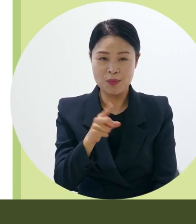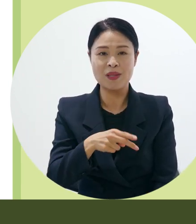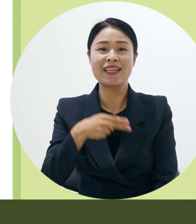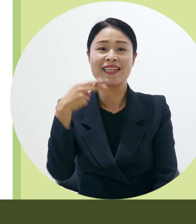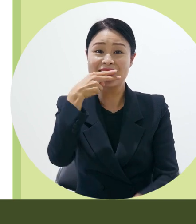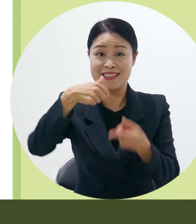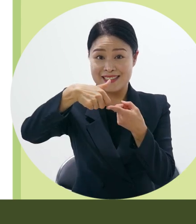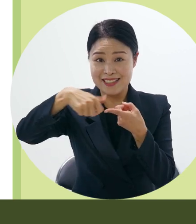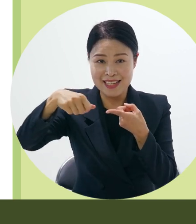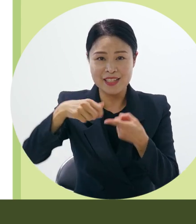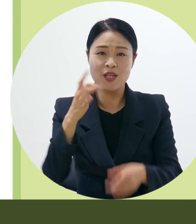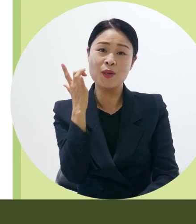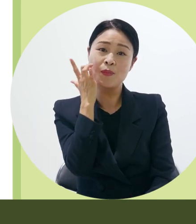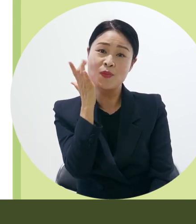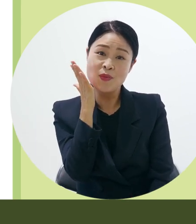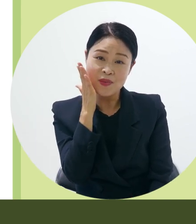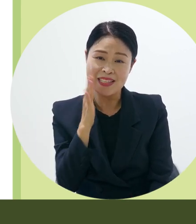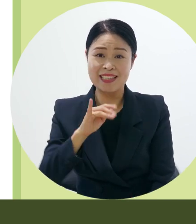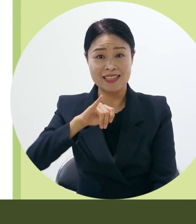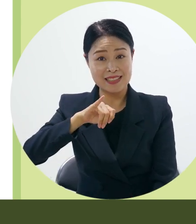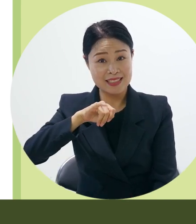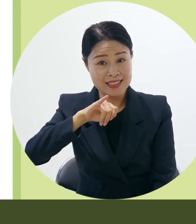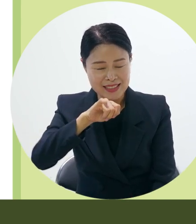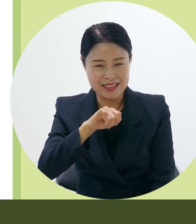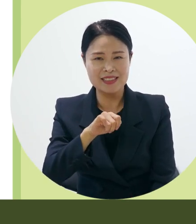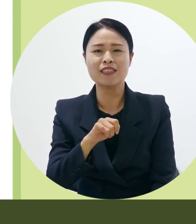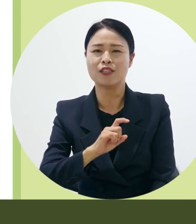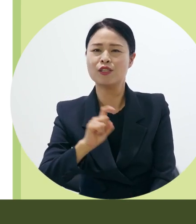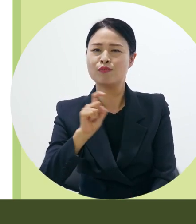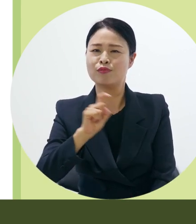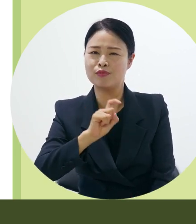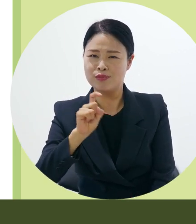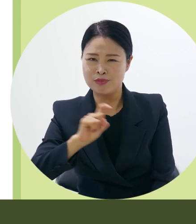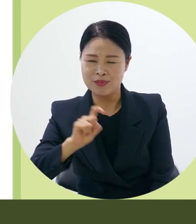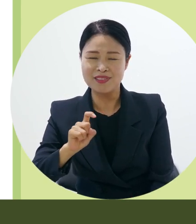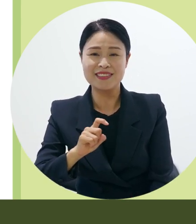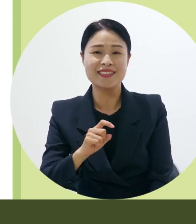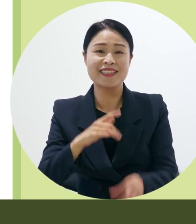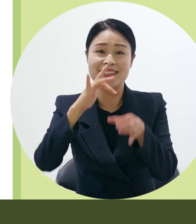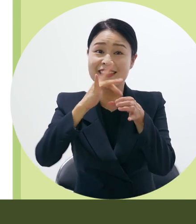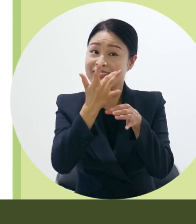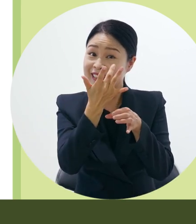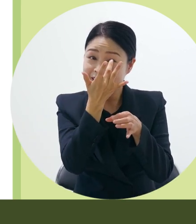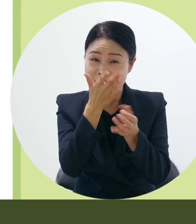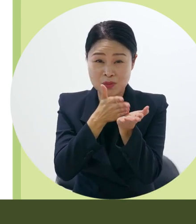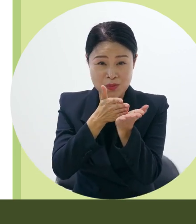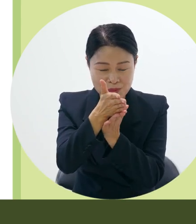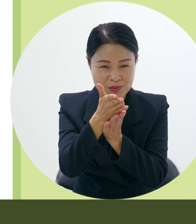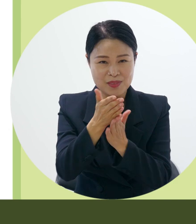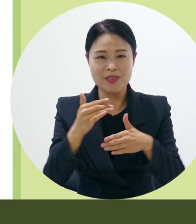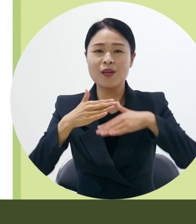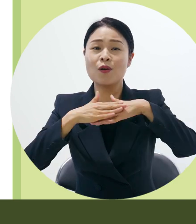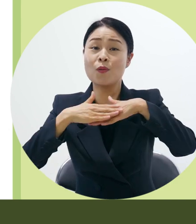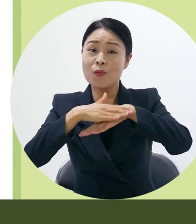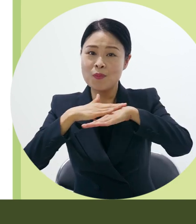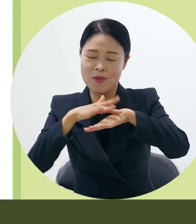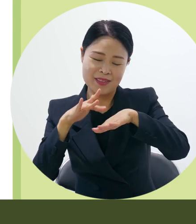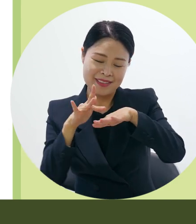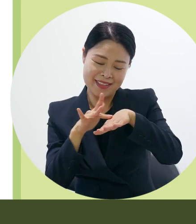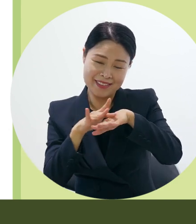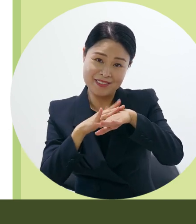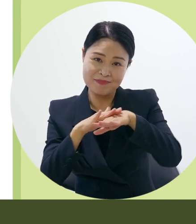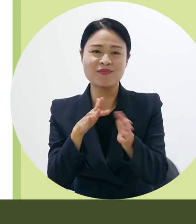나목, 치약, 모기, 진드기 등의 기피제, 콘택트 렌즈 관리용품, 외용 소독제